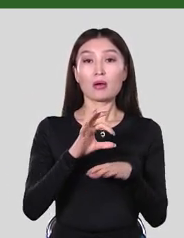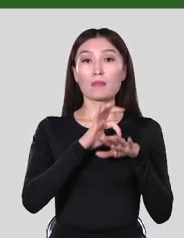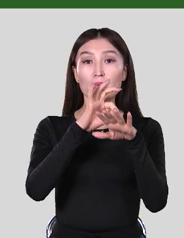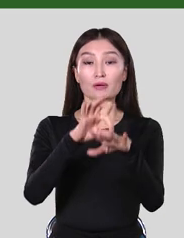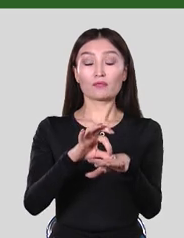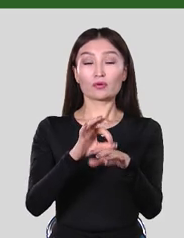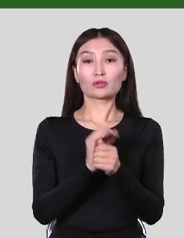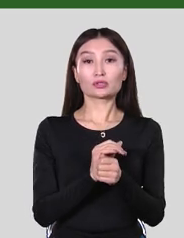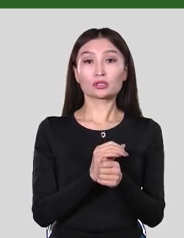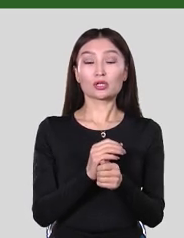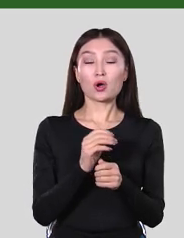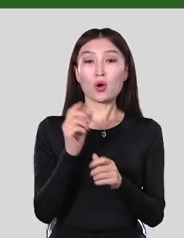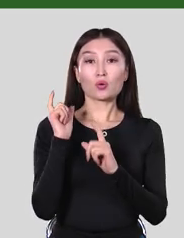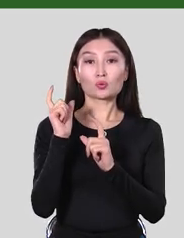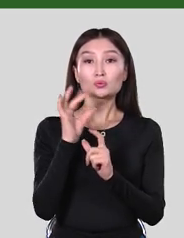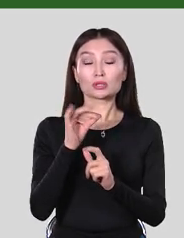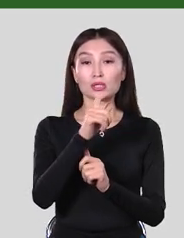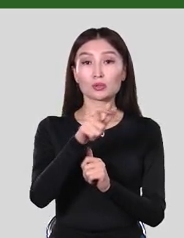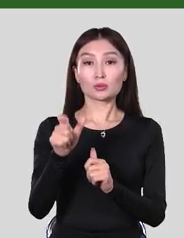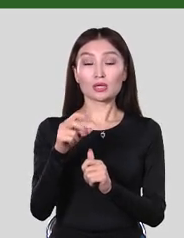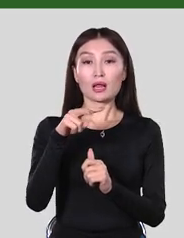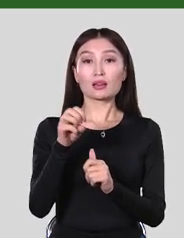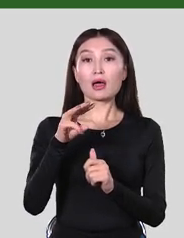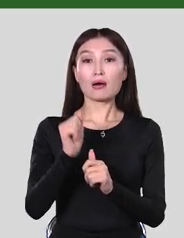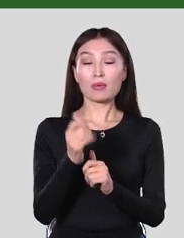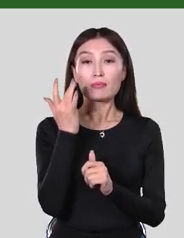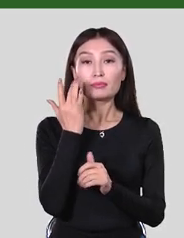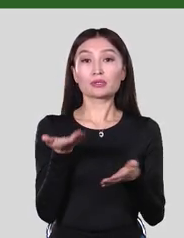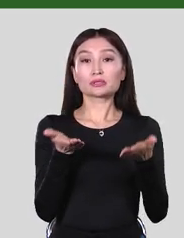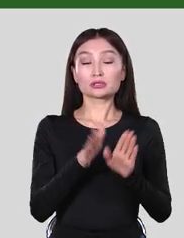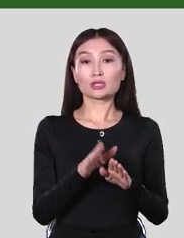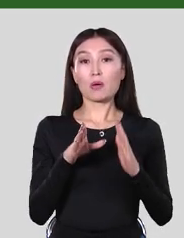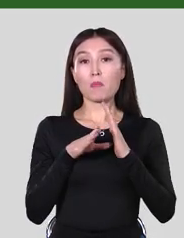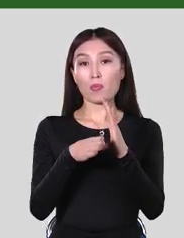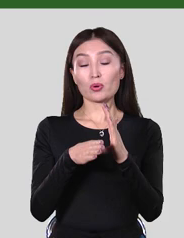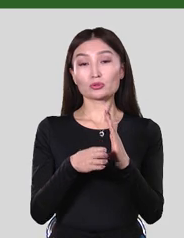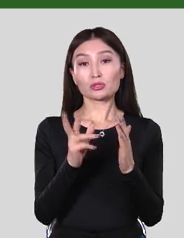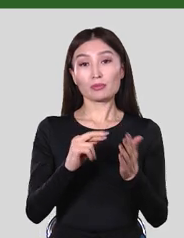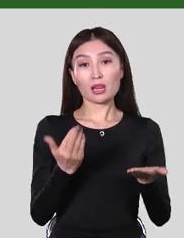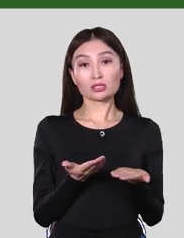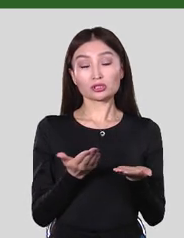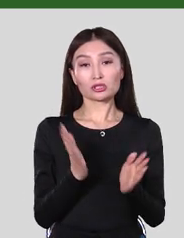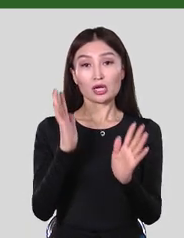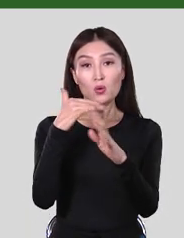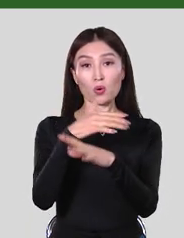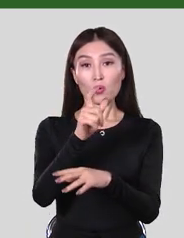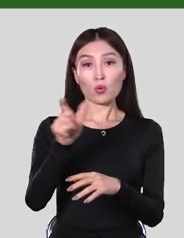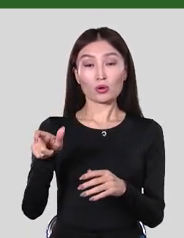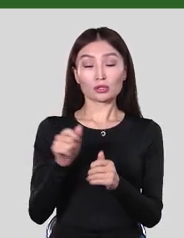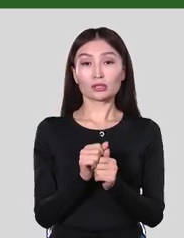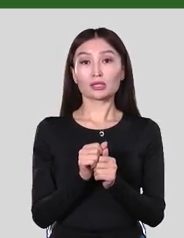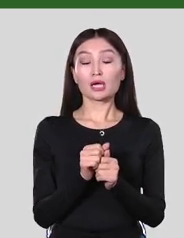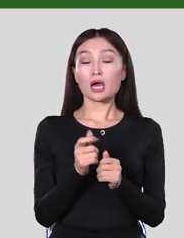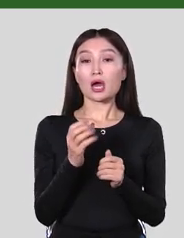с тех пор прошло уже немало времени, лама по-прежнему остается помощником для жителей гор.